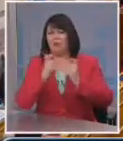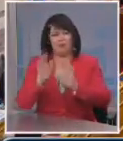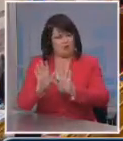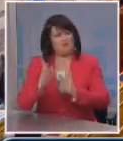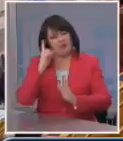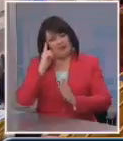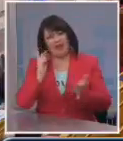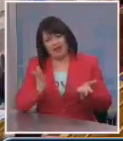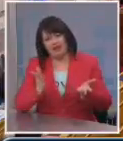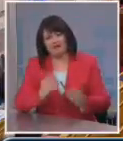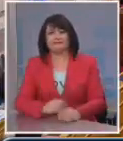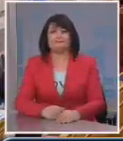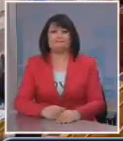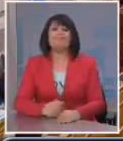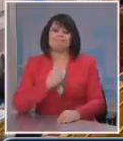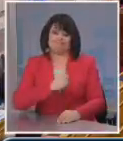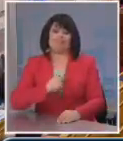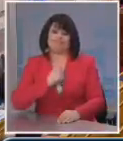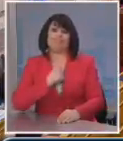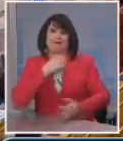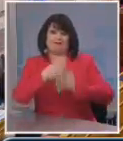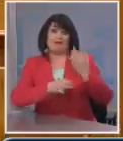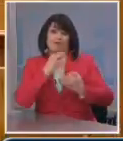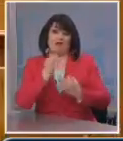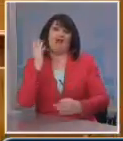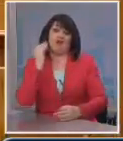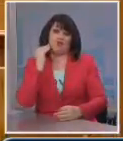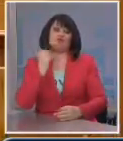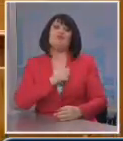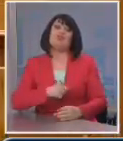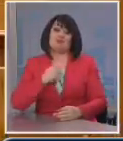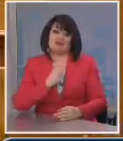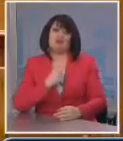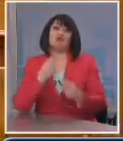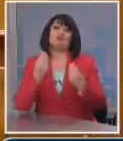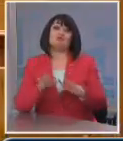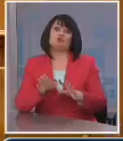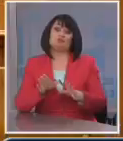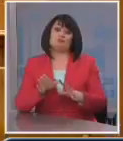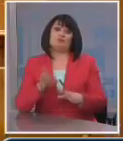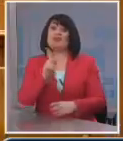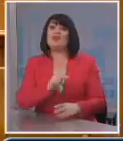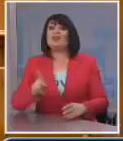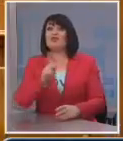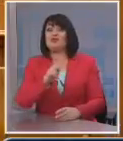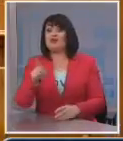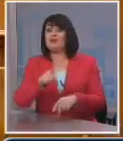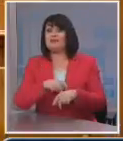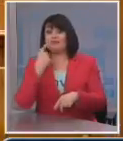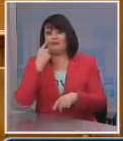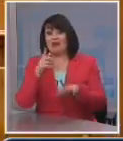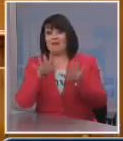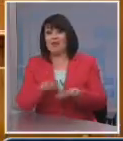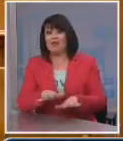καταλαβαίνω. Σας είναι πολύ δυσάρεστα όλα αυτά. Αλλά είναι δυστυχώς ακόμα πιο δυσάρεστα για την ελληνική κοινωνία, η οποία βλέπει την ανεργία να